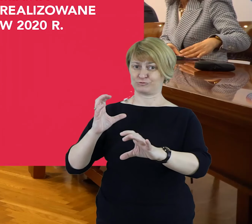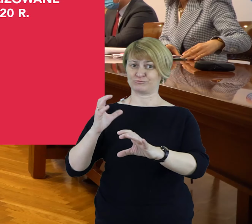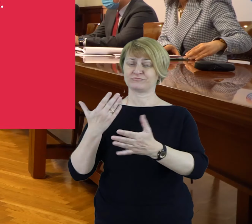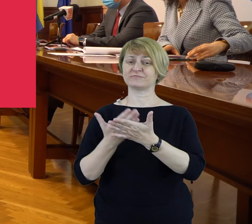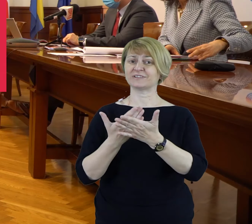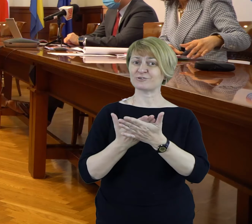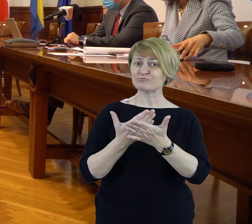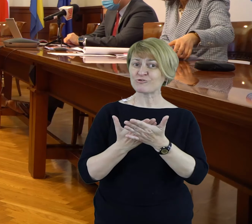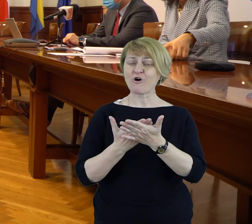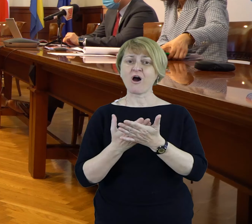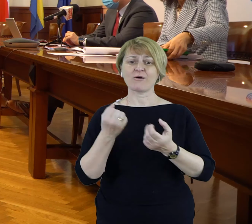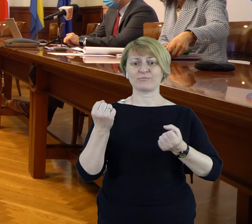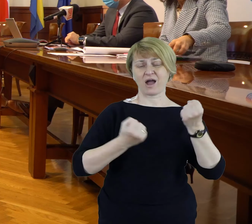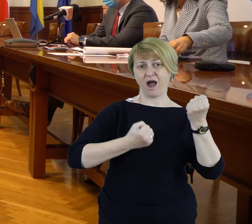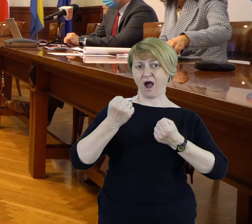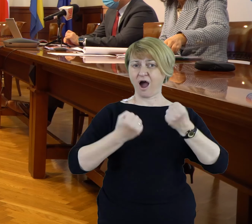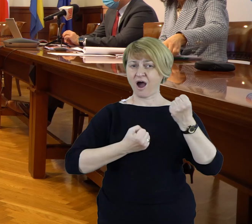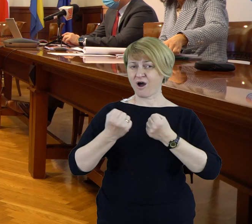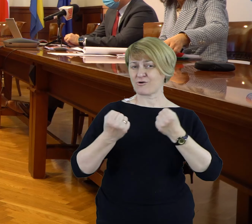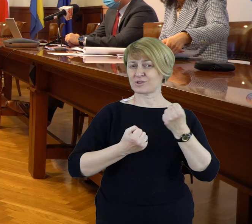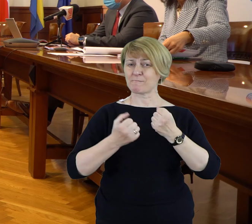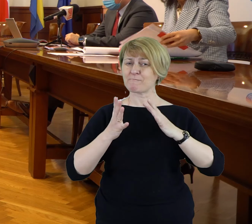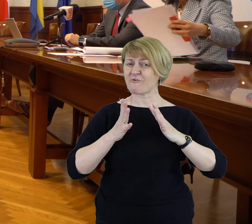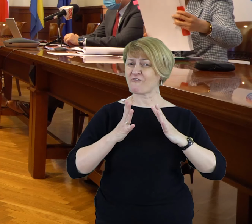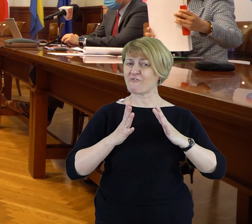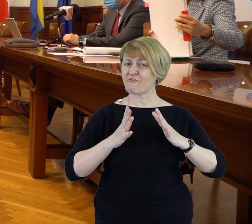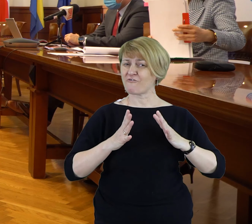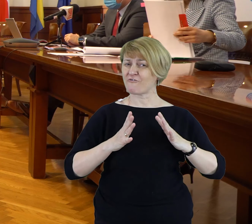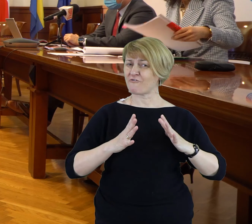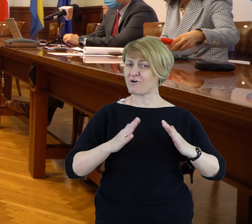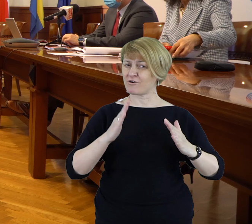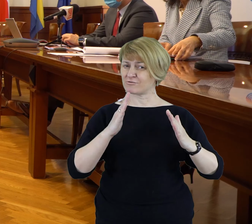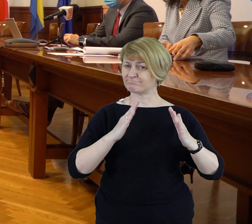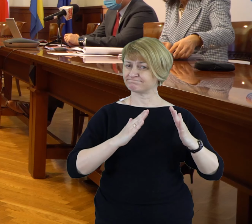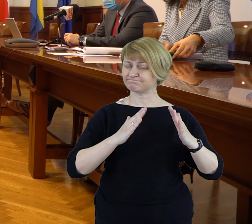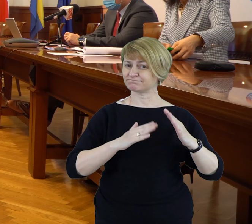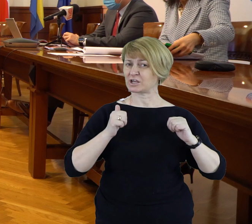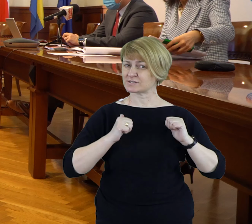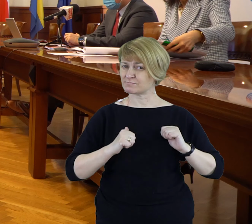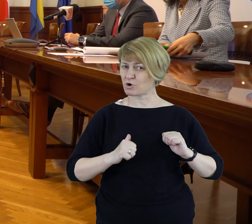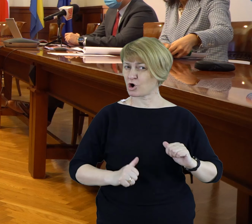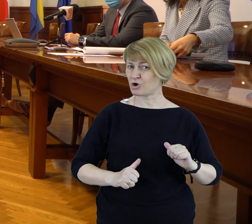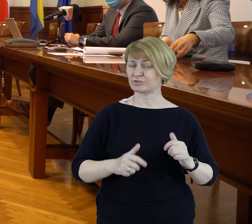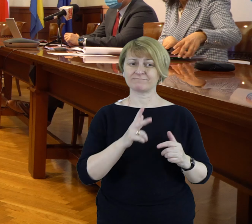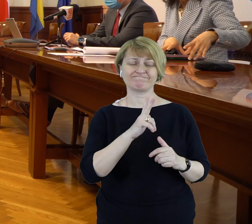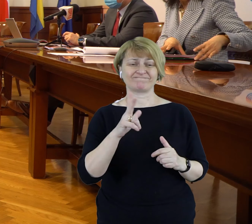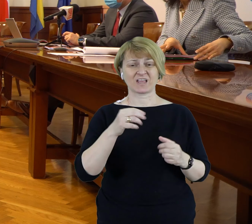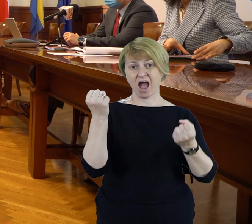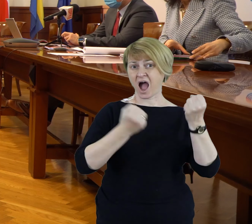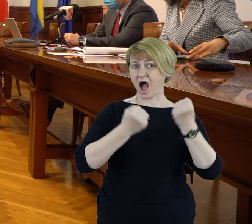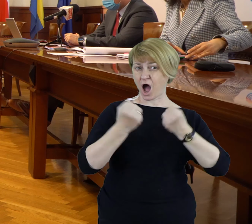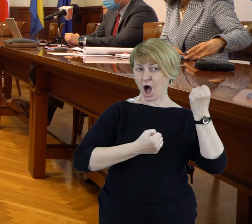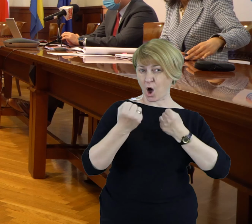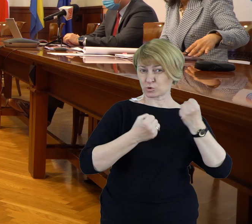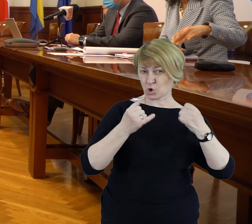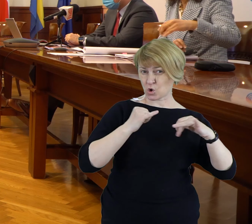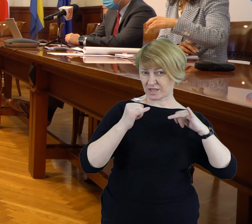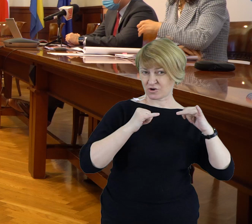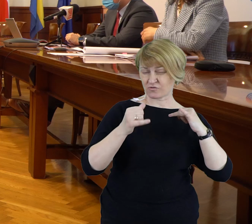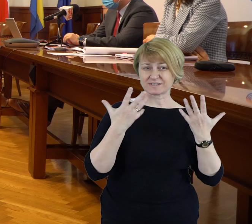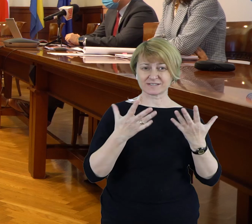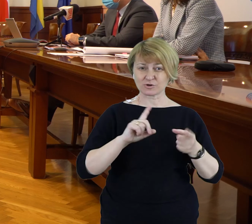co w założeniu ma spowolnić ruch. Wiem, że kierowcy oczekują takiego przyspieszenia po każdym remoncie, żeby się szybciej jechało, ale